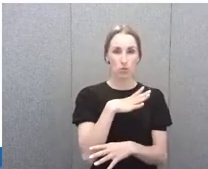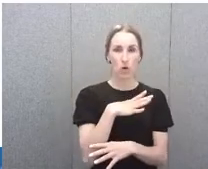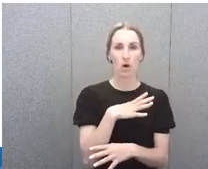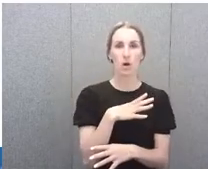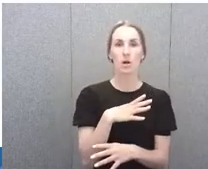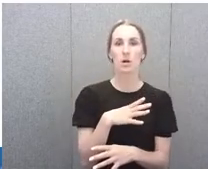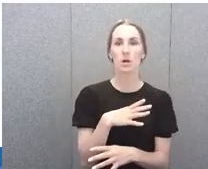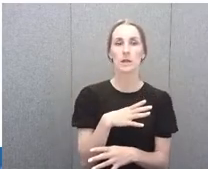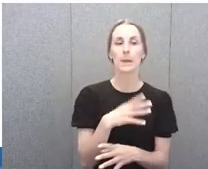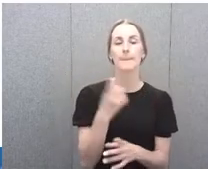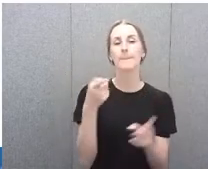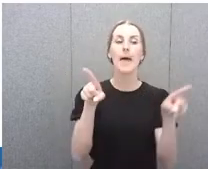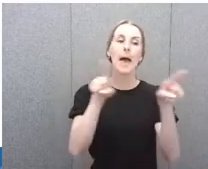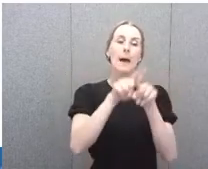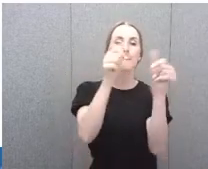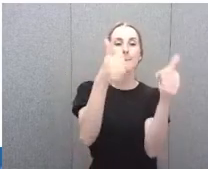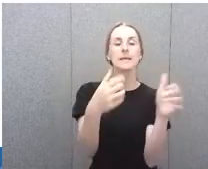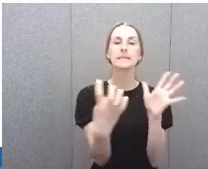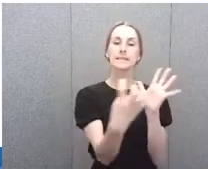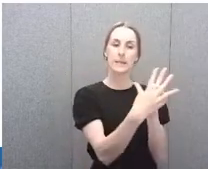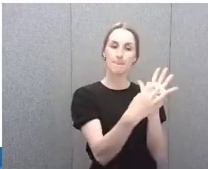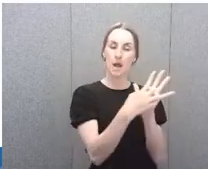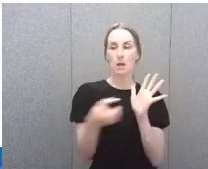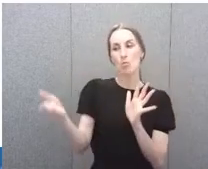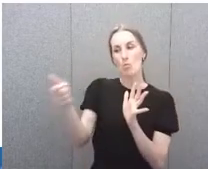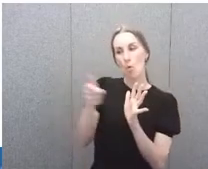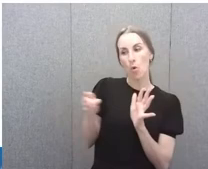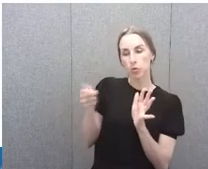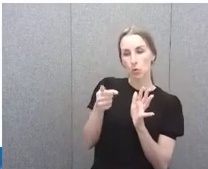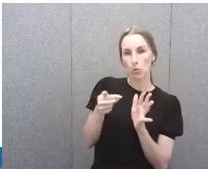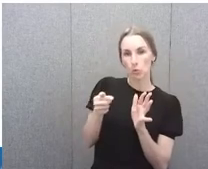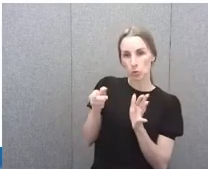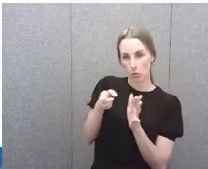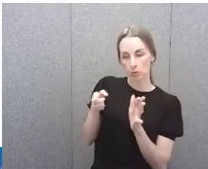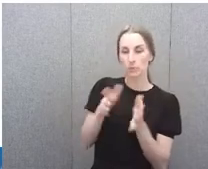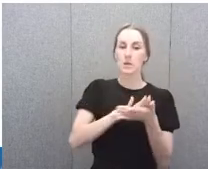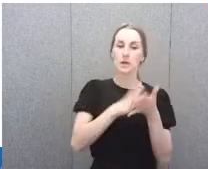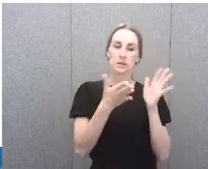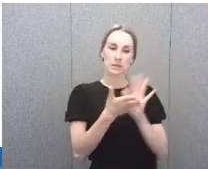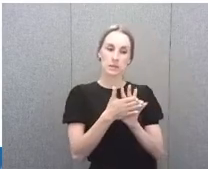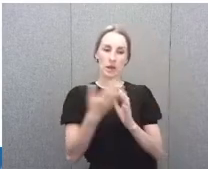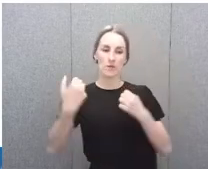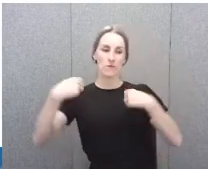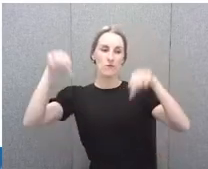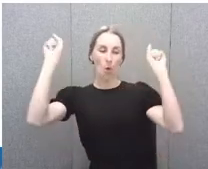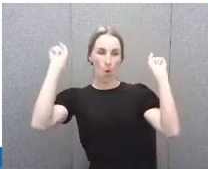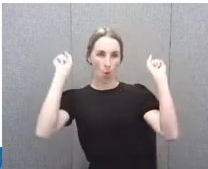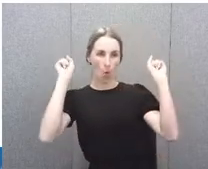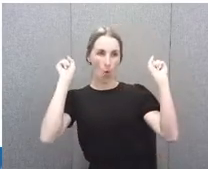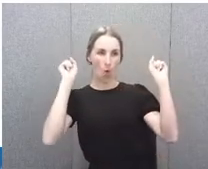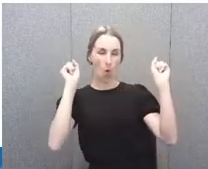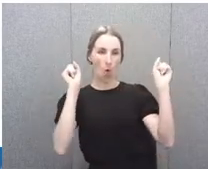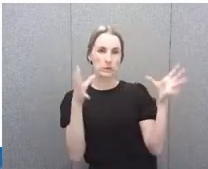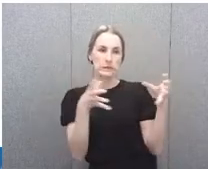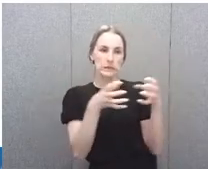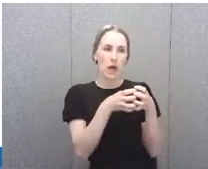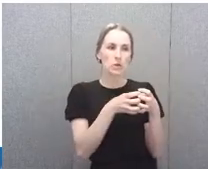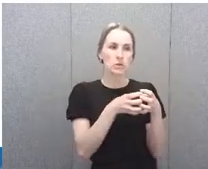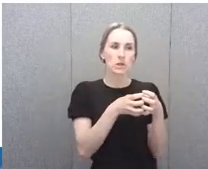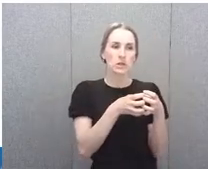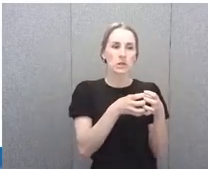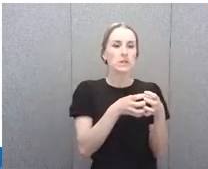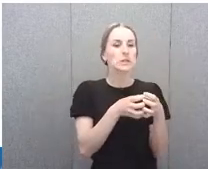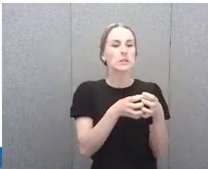женщины, стали символом того, что Беларусь готова освободиться